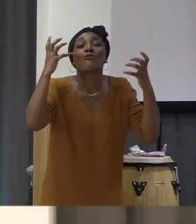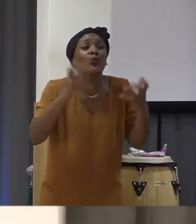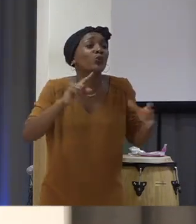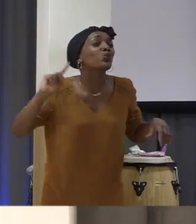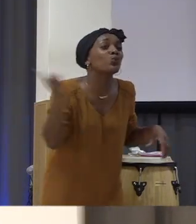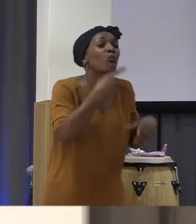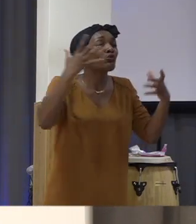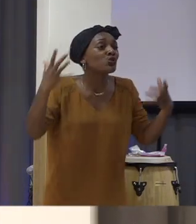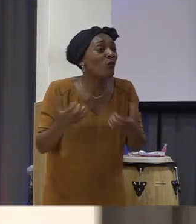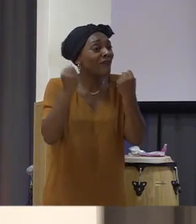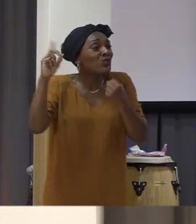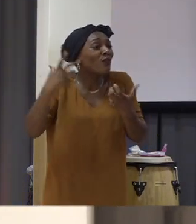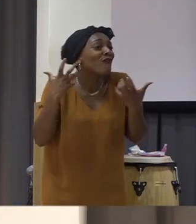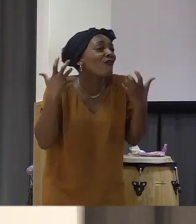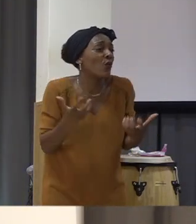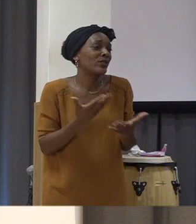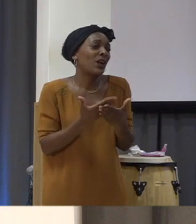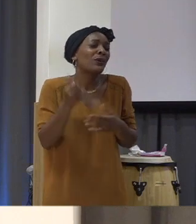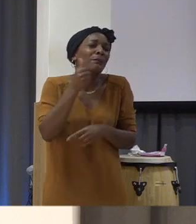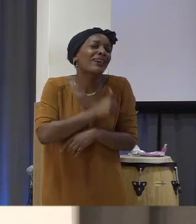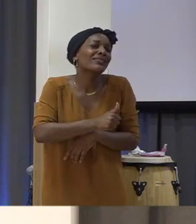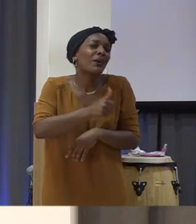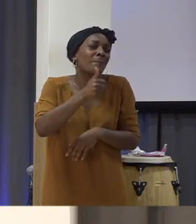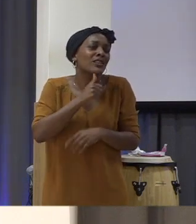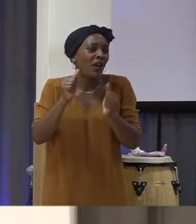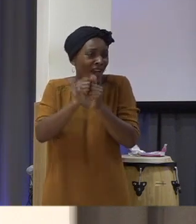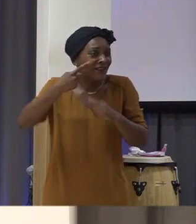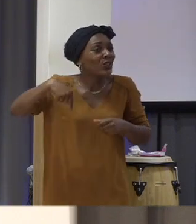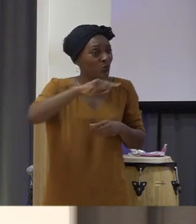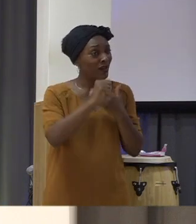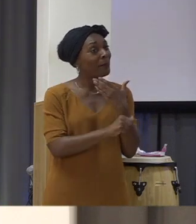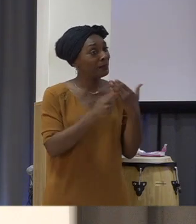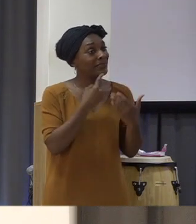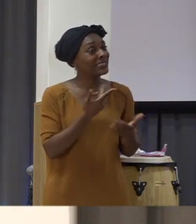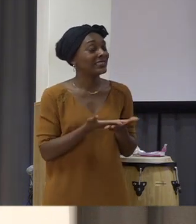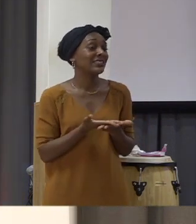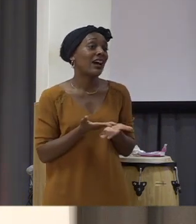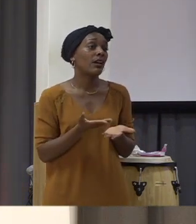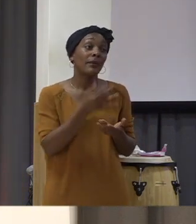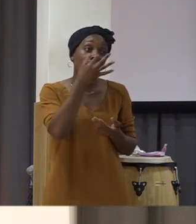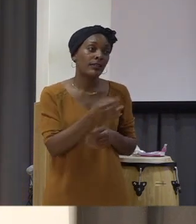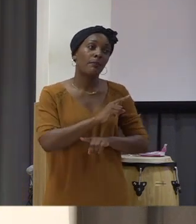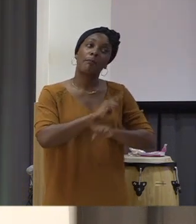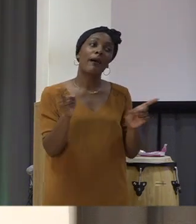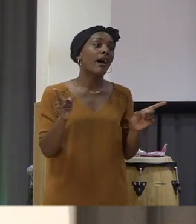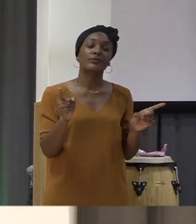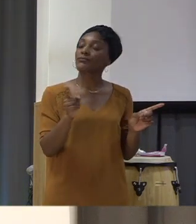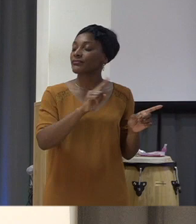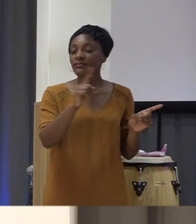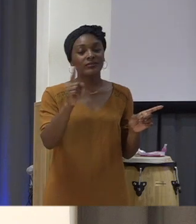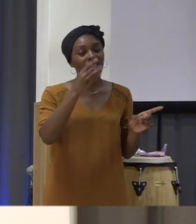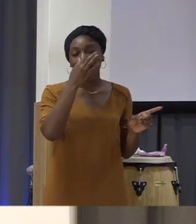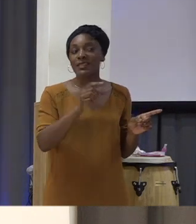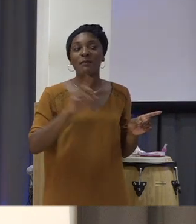sauvés. Il use de patience à notre égard, dit la Bible. Mais ne ratons pas l'occasion et la main